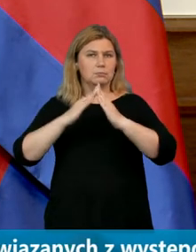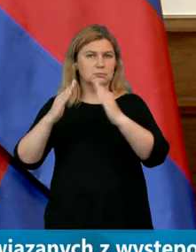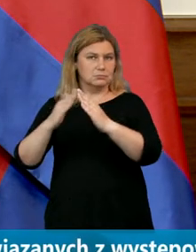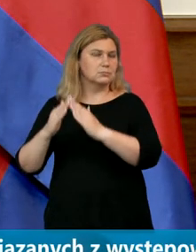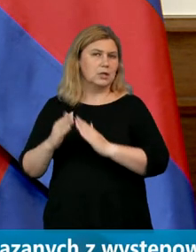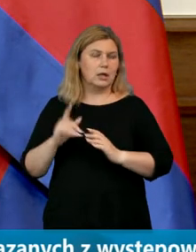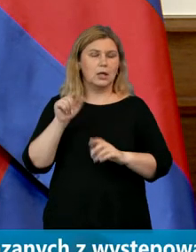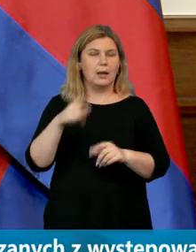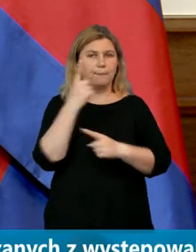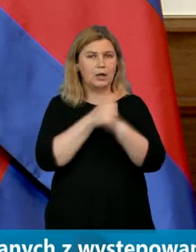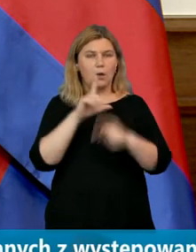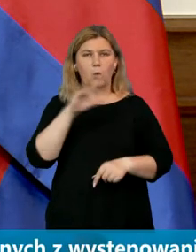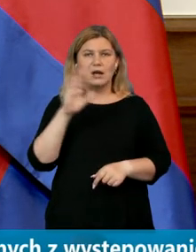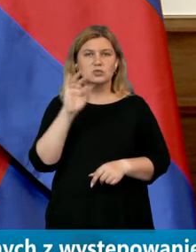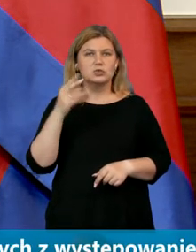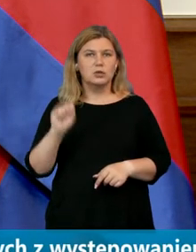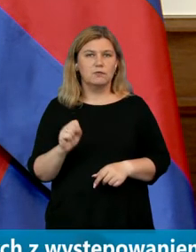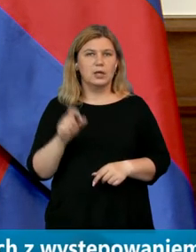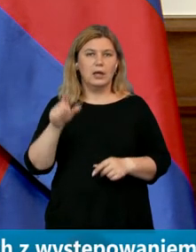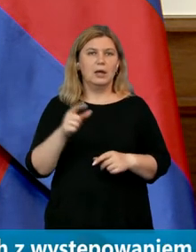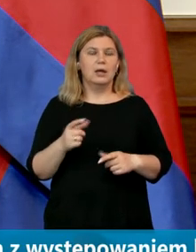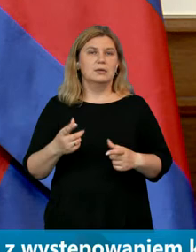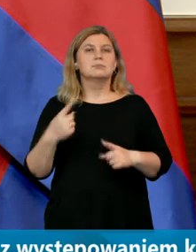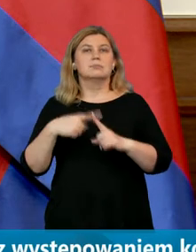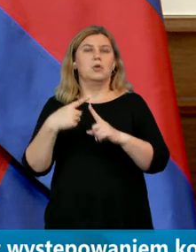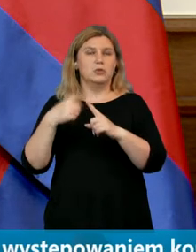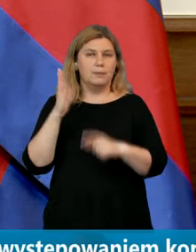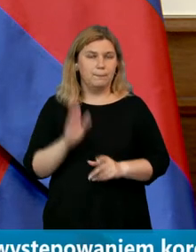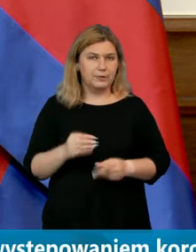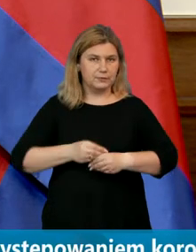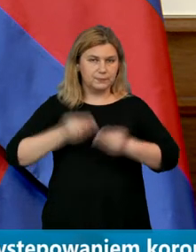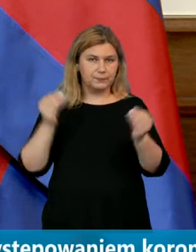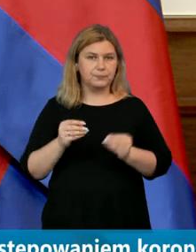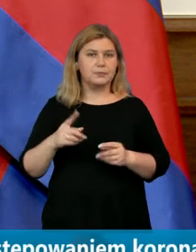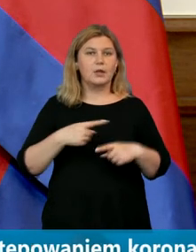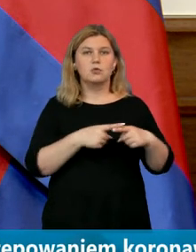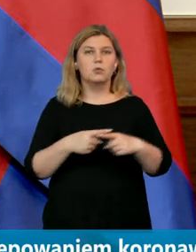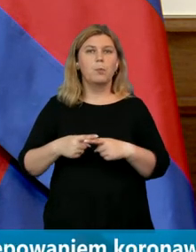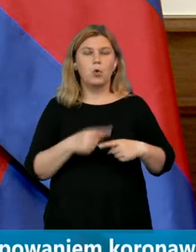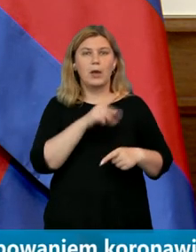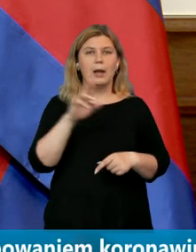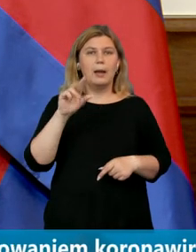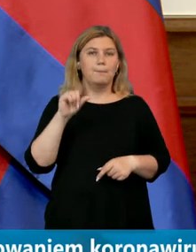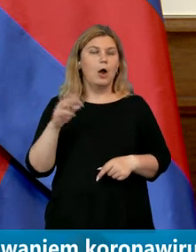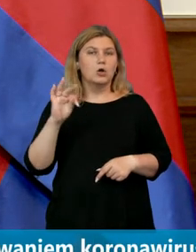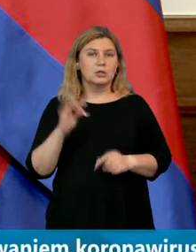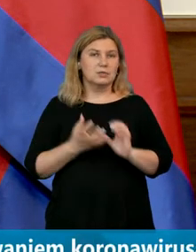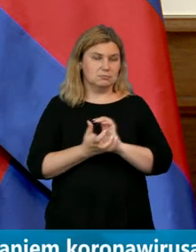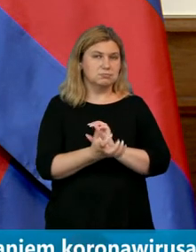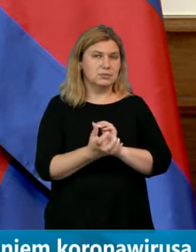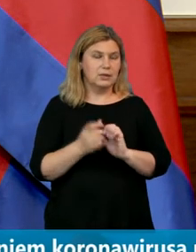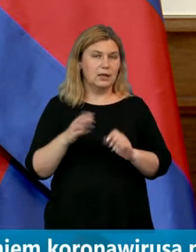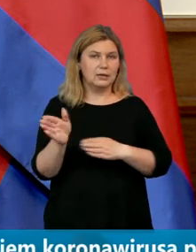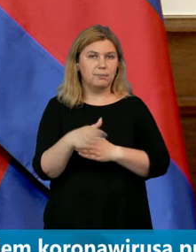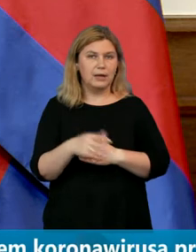że Łasztownia bardzo dużo zyska. Ale rzeczywiście te obiekty spółki Port Rybacki, niektóre przynajmniej szpecą,